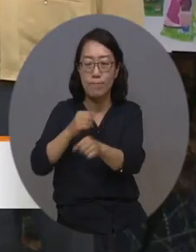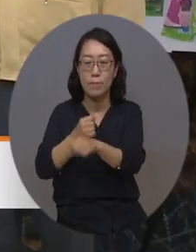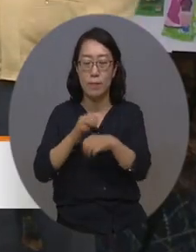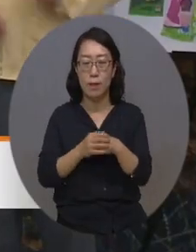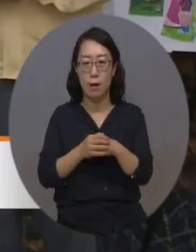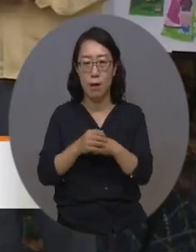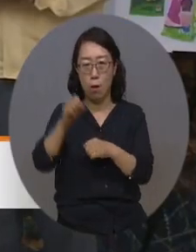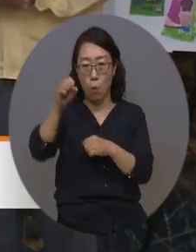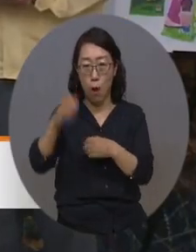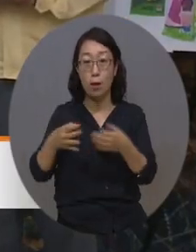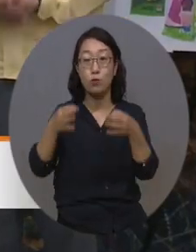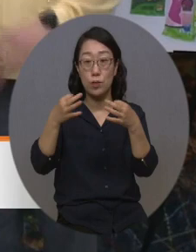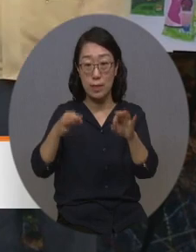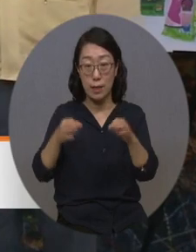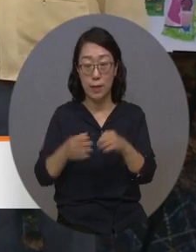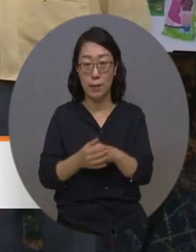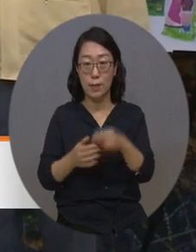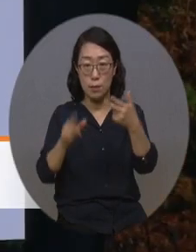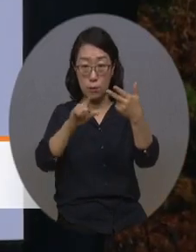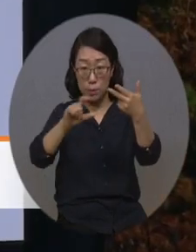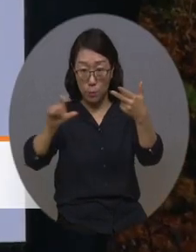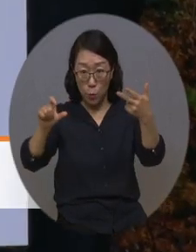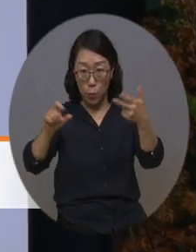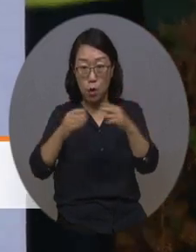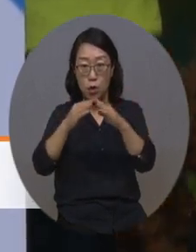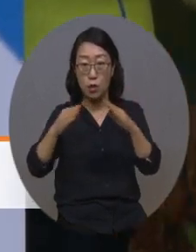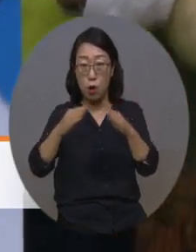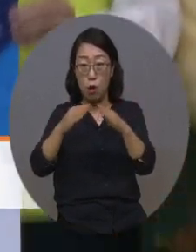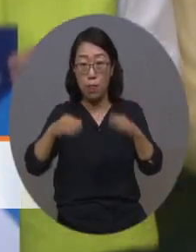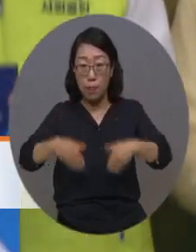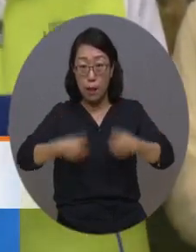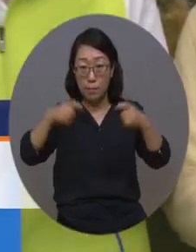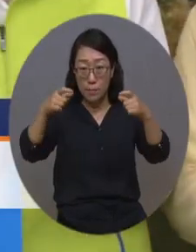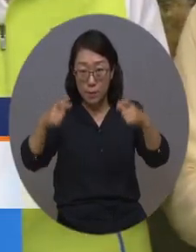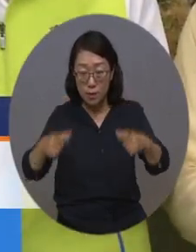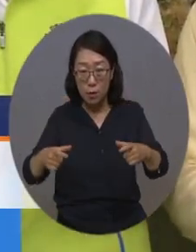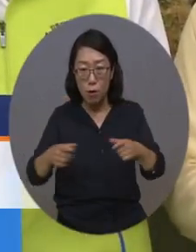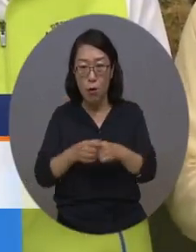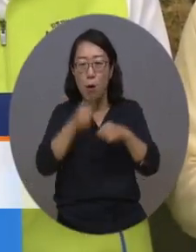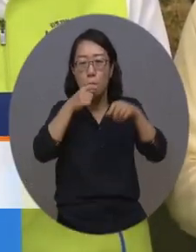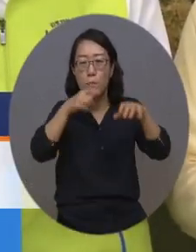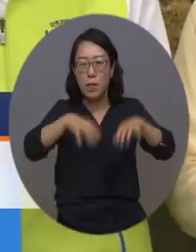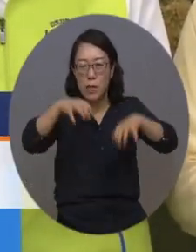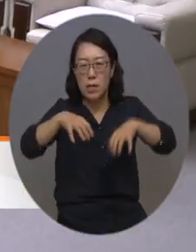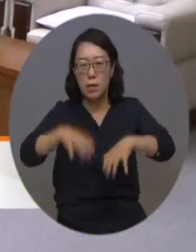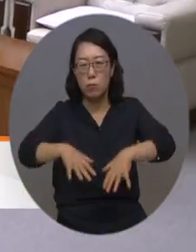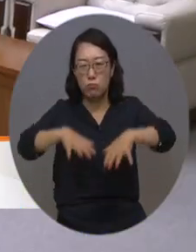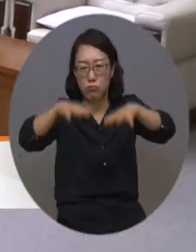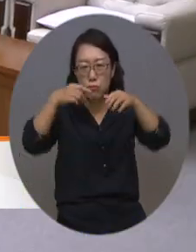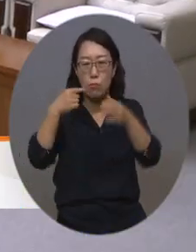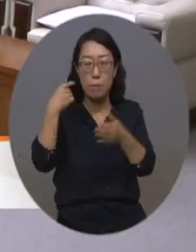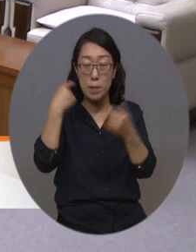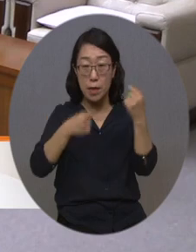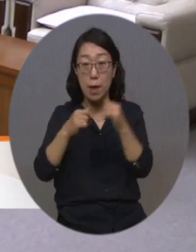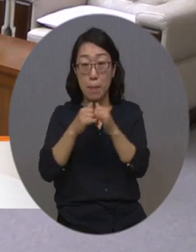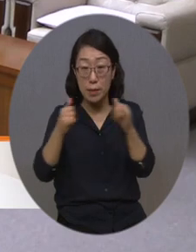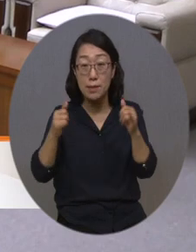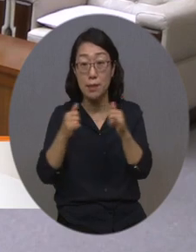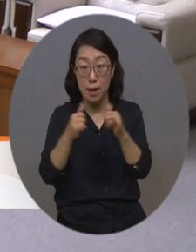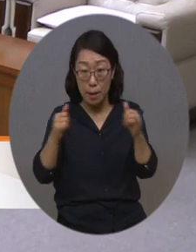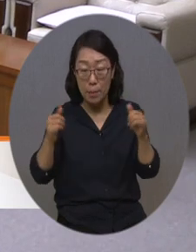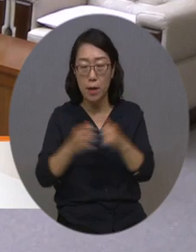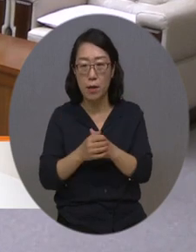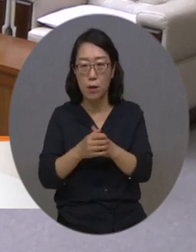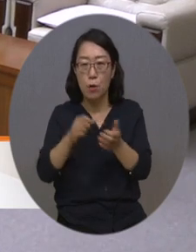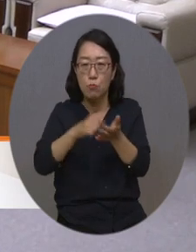황주 은행이 지난 15일 전라남도의 전남지역 술 혜민 의 어려움을 극복하는 데 써 달라 며 긴급 구호물품을 사랑